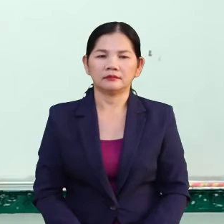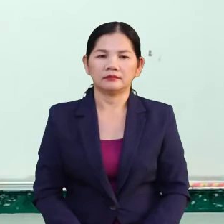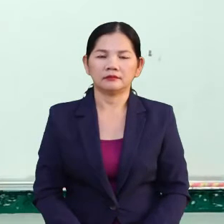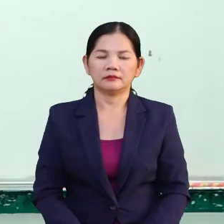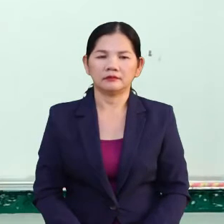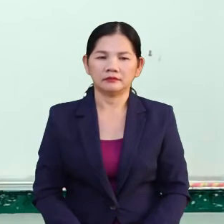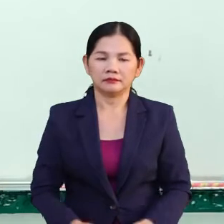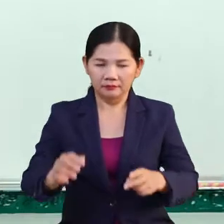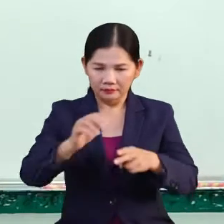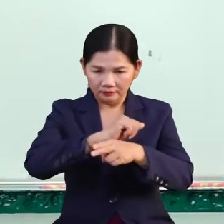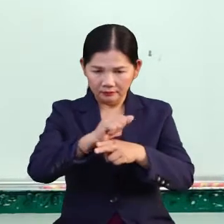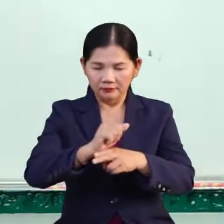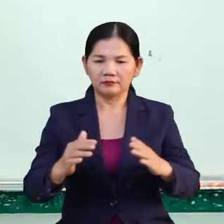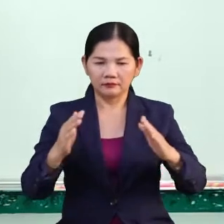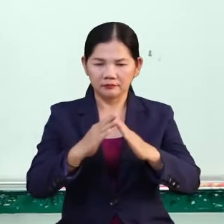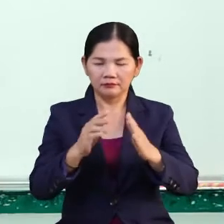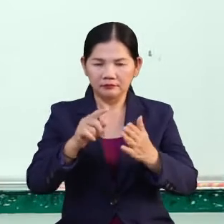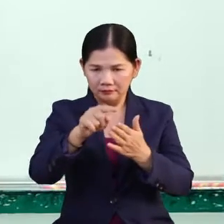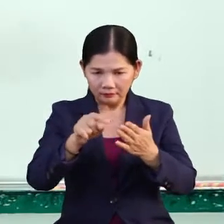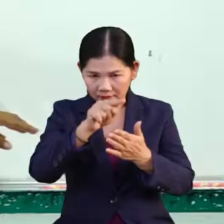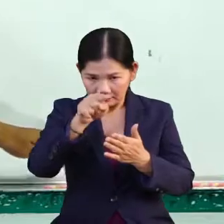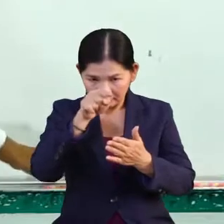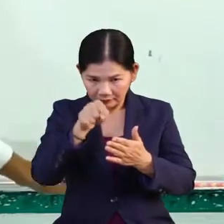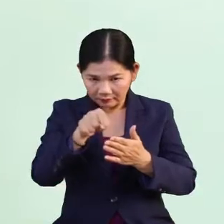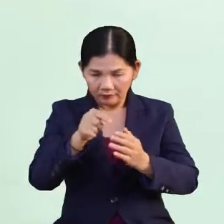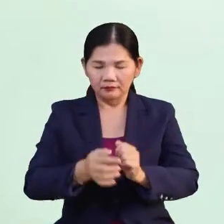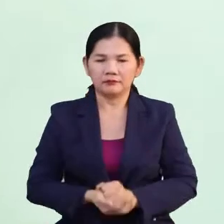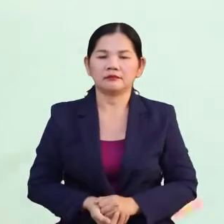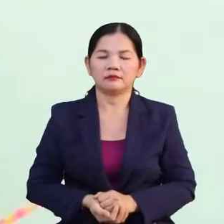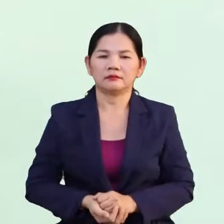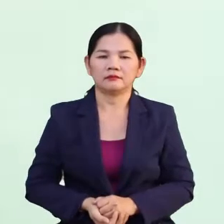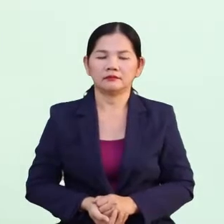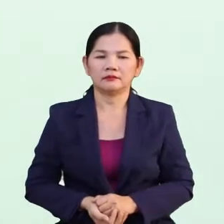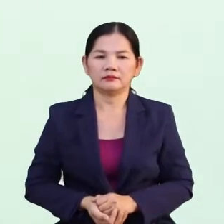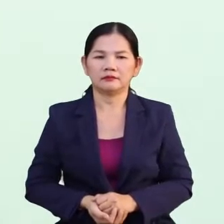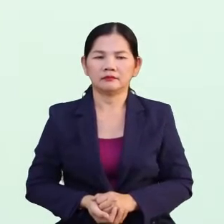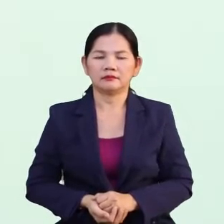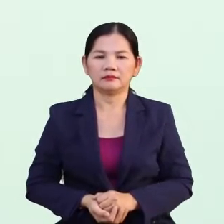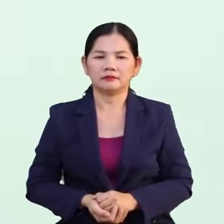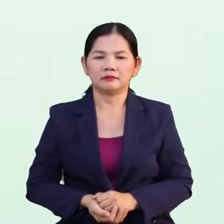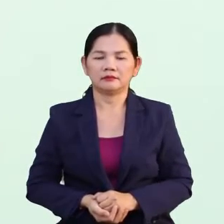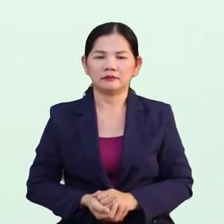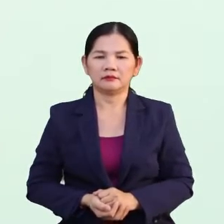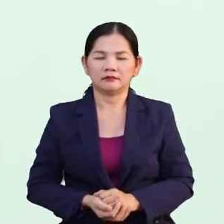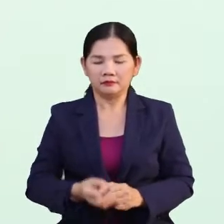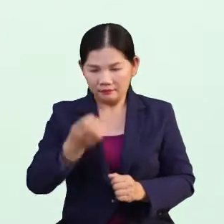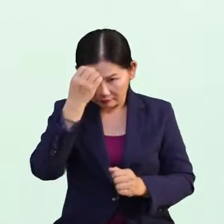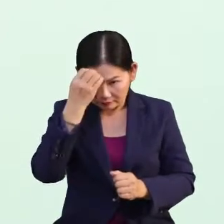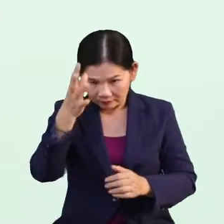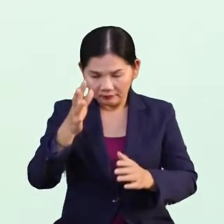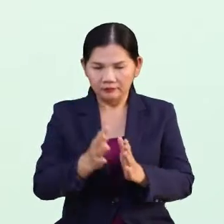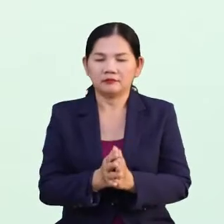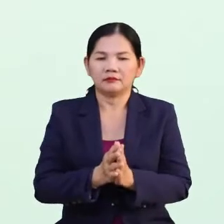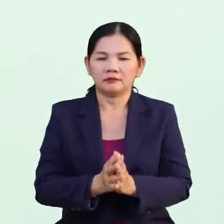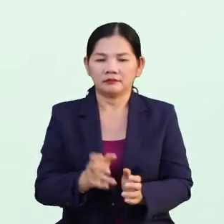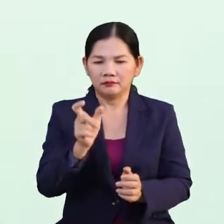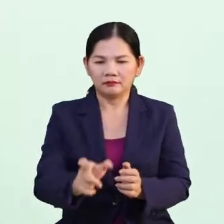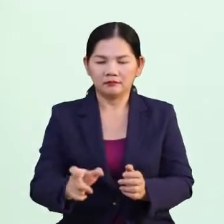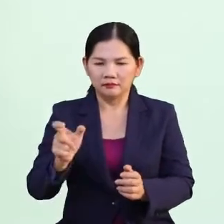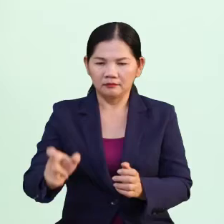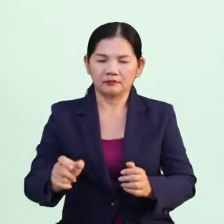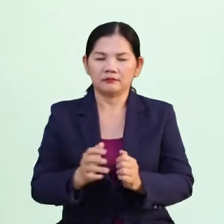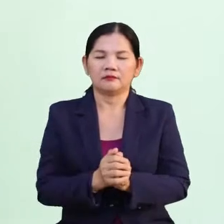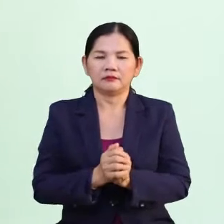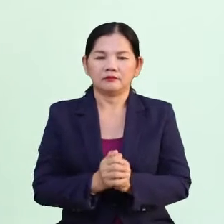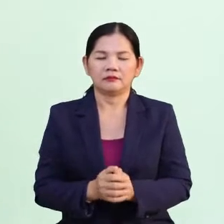ចាកិច្ចការផ្ទះរបស់យើងគឺសំណួរណាកូនណាចាសំណួរចាដើម្បីខ្លាយជាមនុស្សដែល